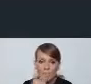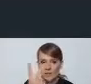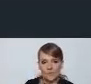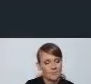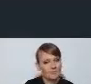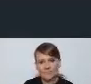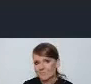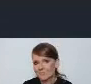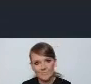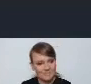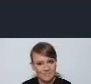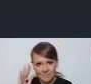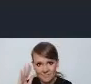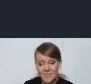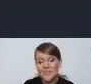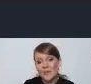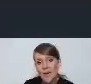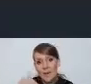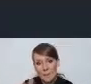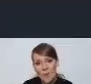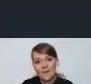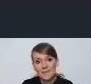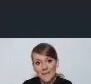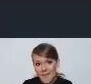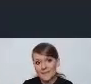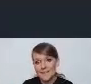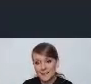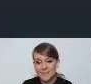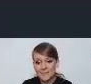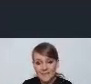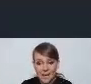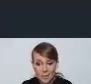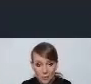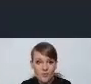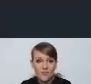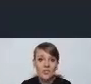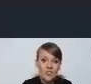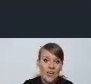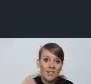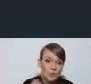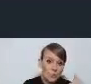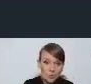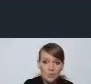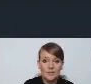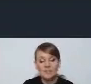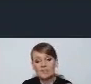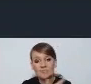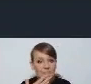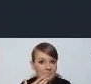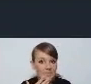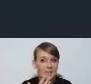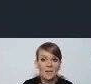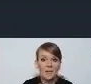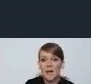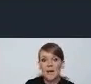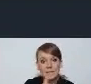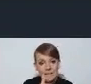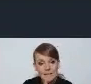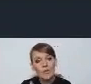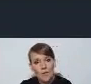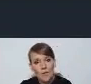tak naprawdę nic innego, jak zachęcać samorządy do tego, żeby w tych trudnych, niestabilnych czasach sięgały do partnerstwa